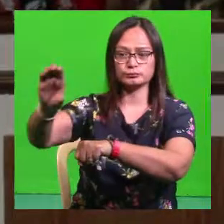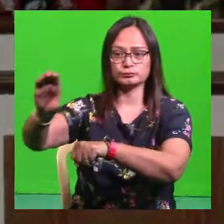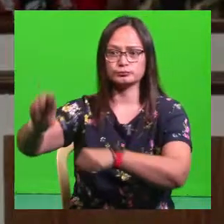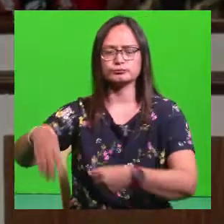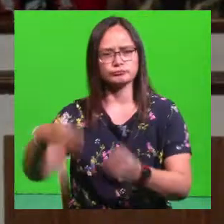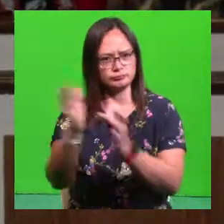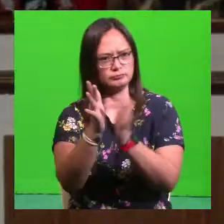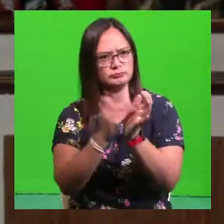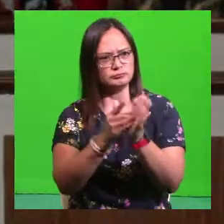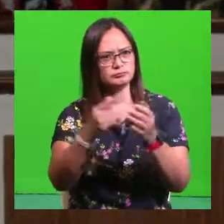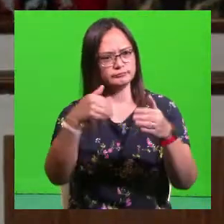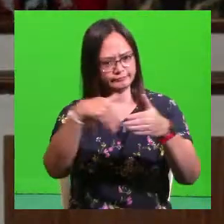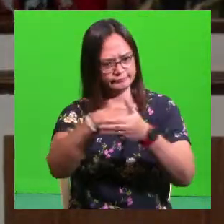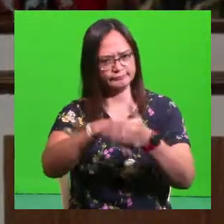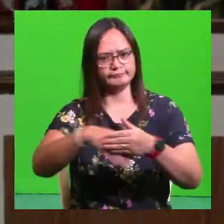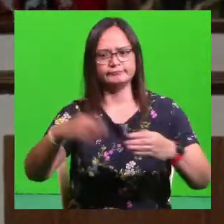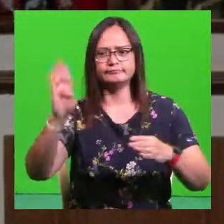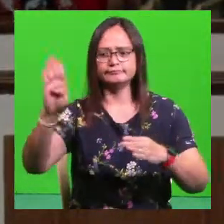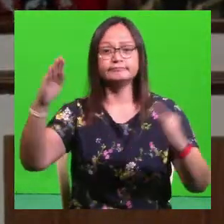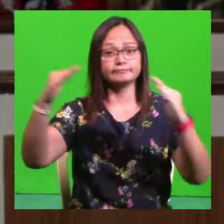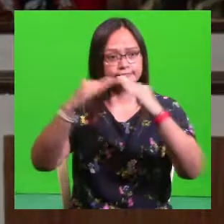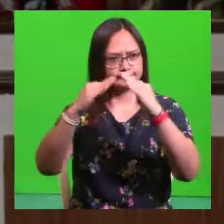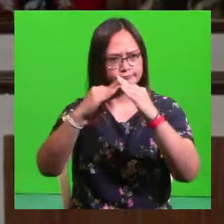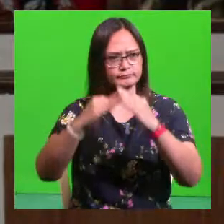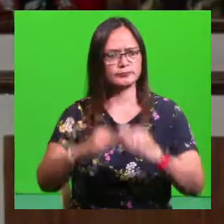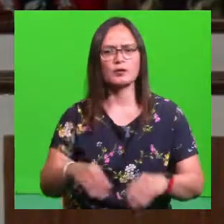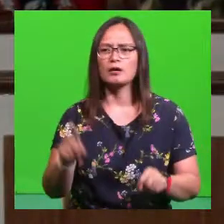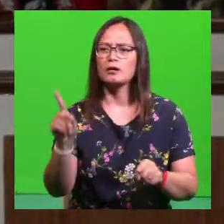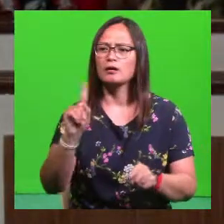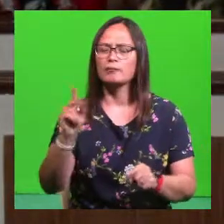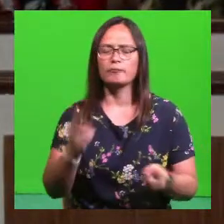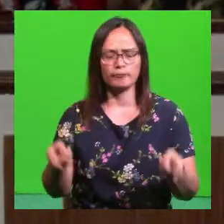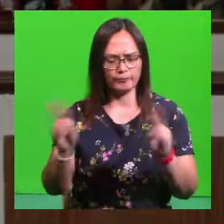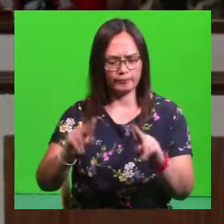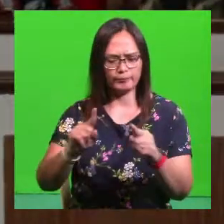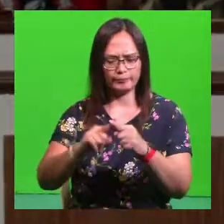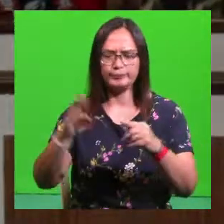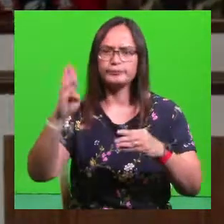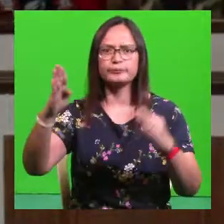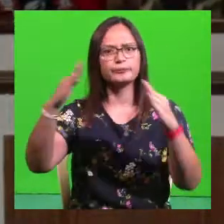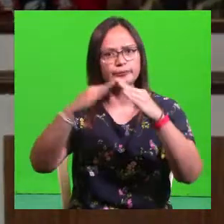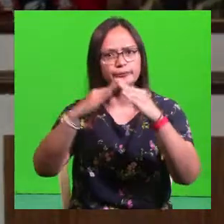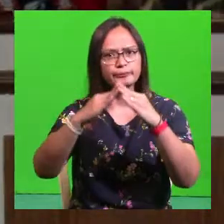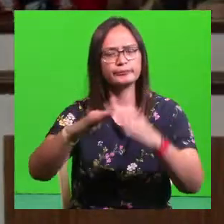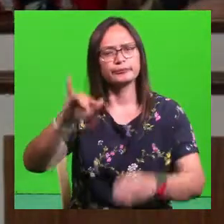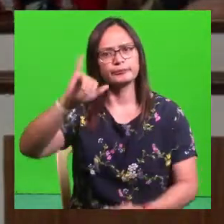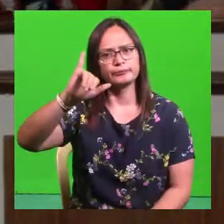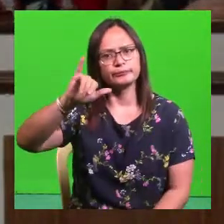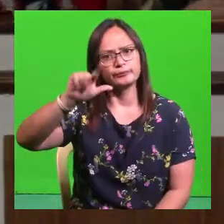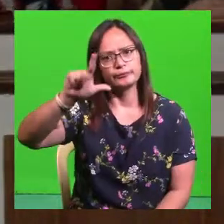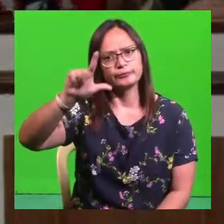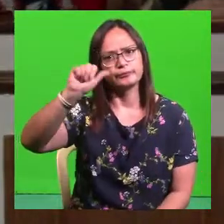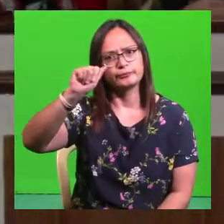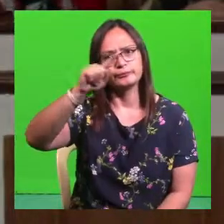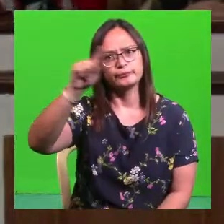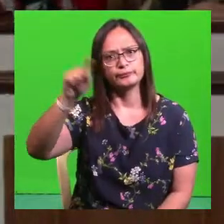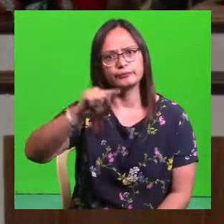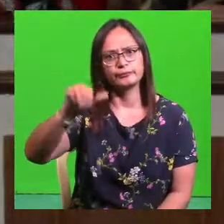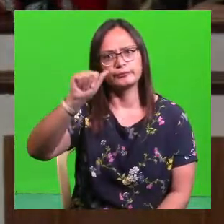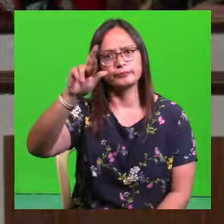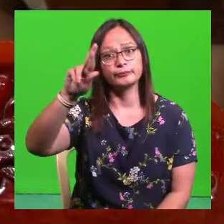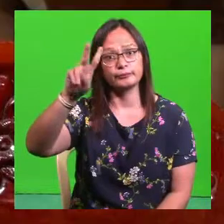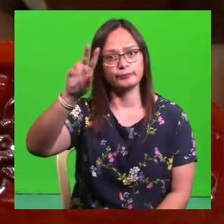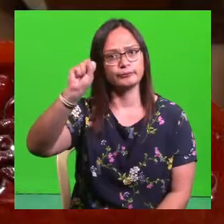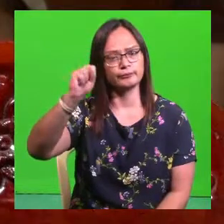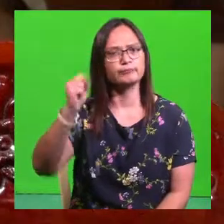Subalit, alam na ng Panginoon na siya'y namatay. Hindi pa siya pumunta sa Bethany. And when he finally arrived sa